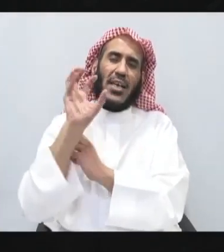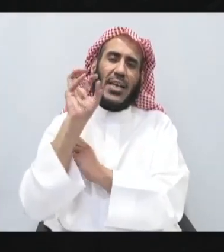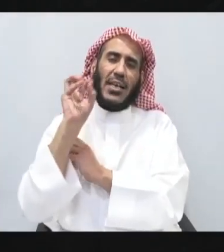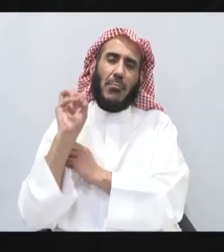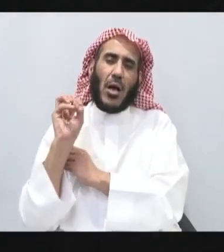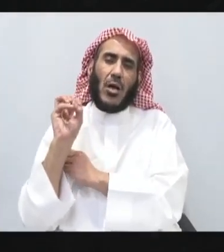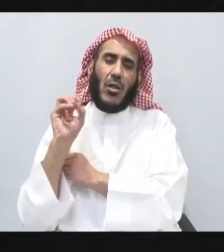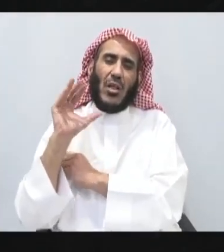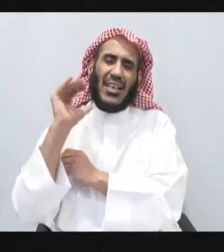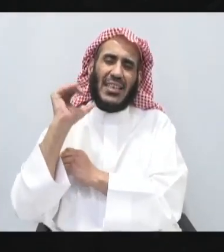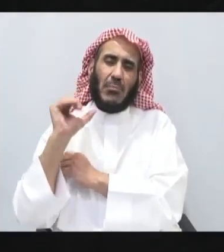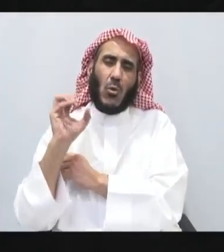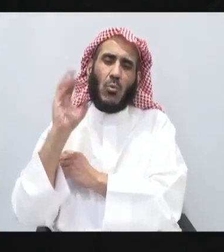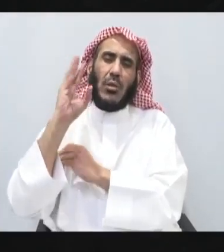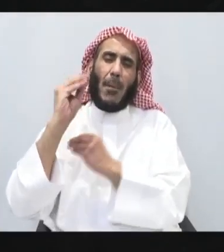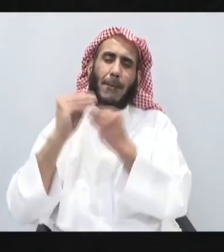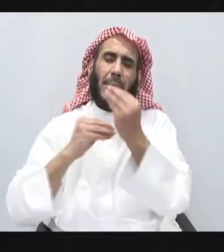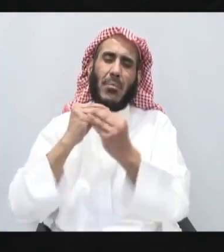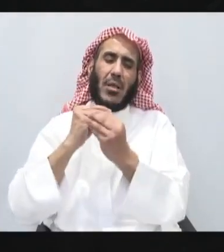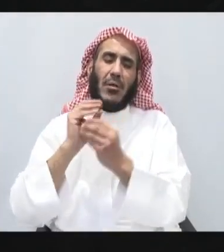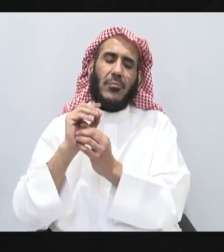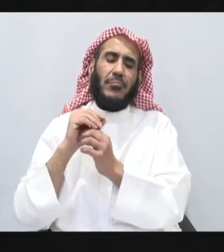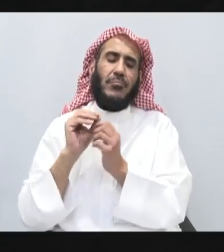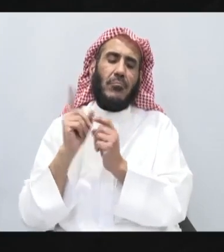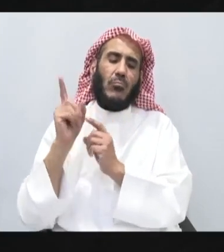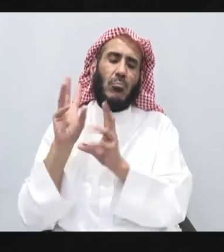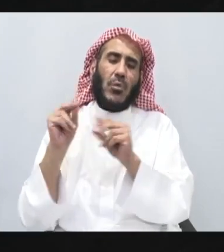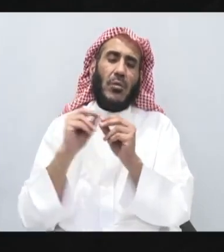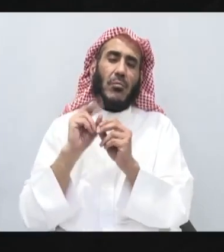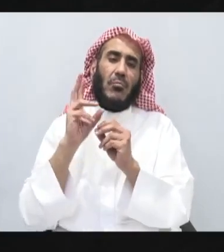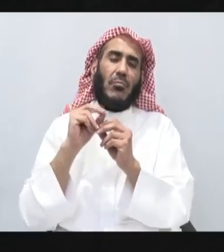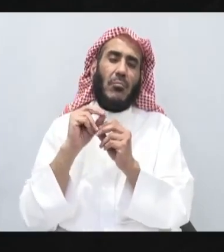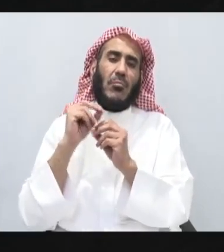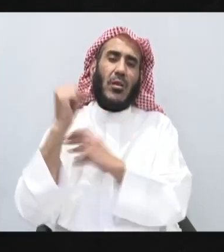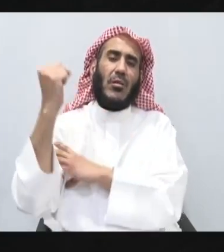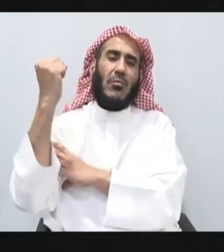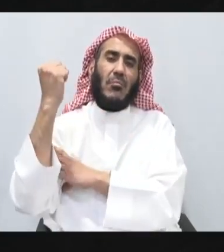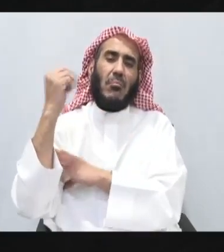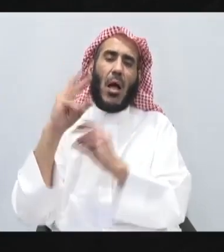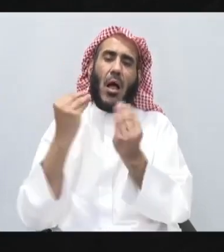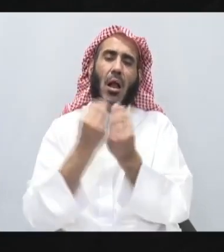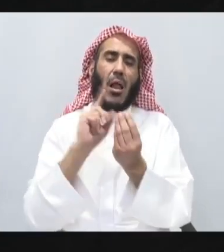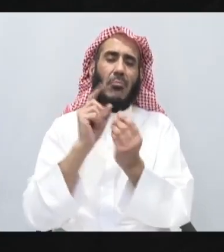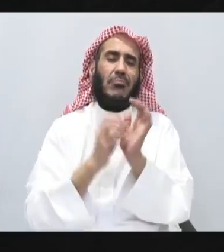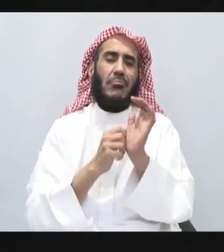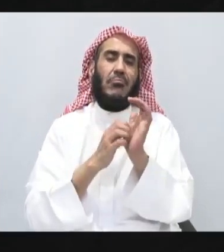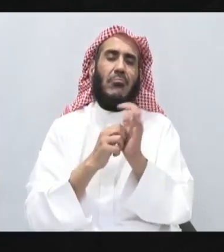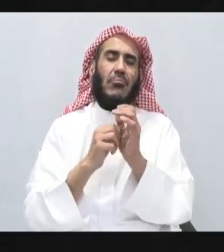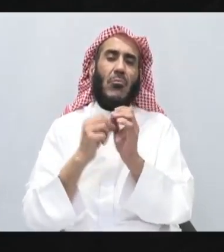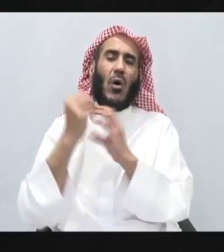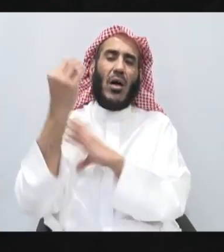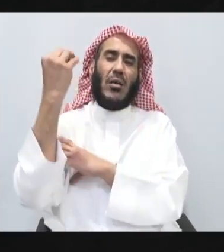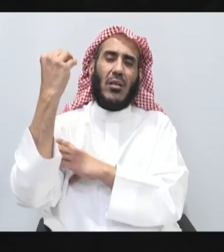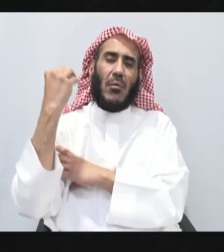وانبساط بالتبادل لن تنقبض الاثنتان او وال عضلتان معا بل احدهما